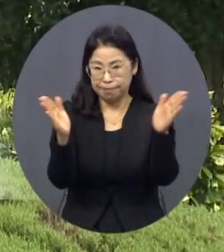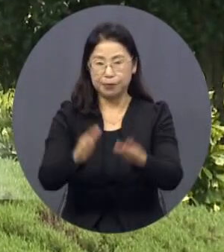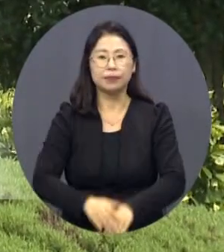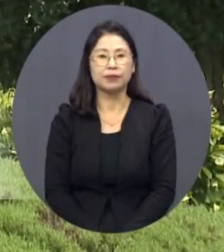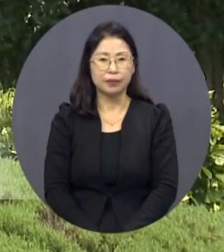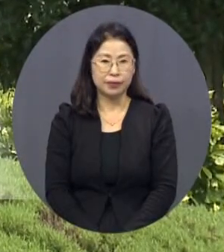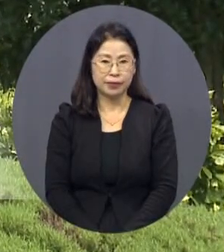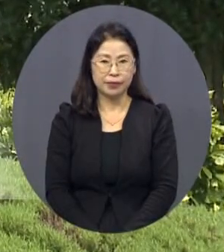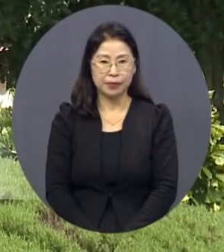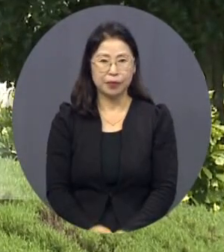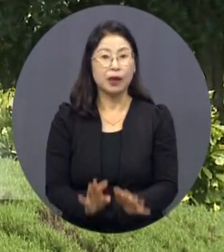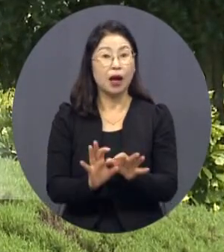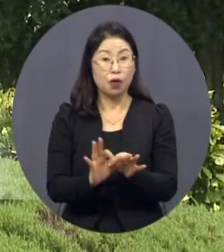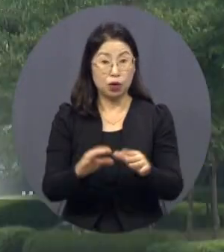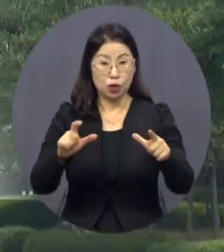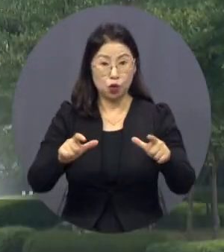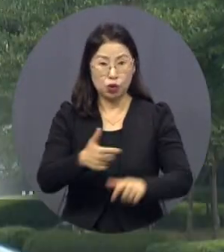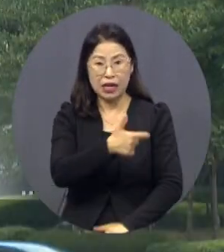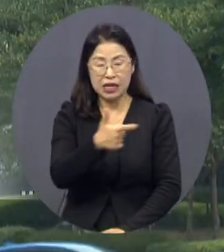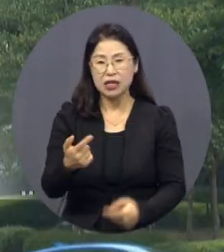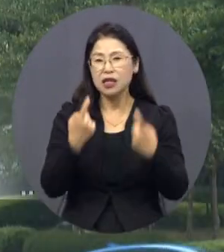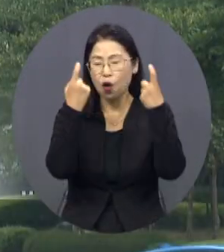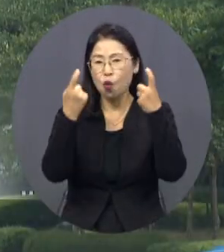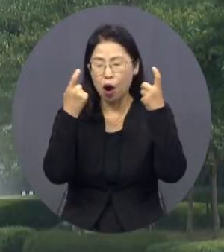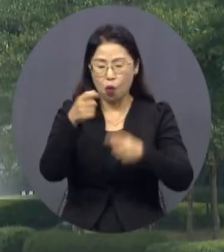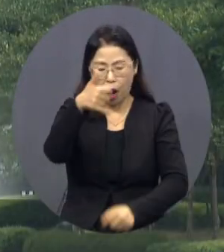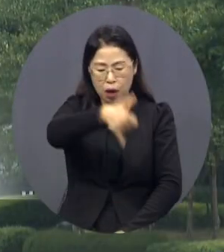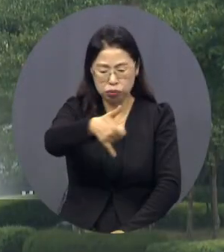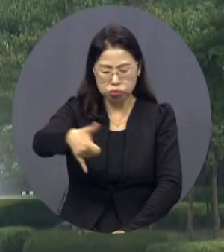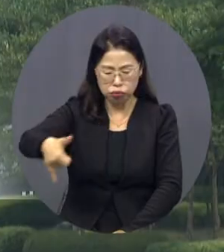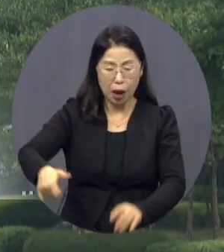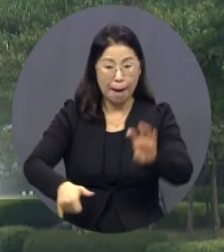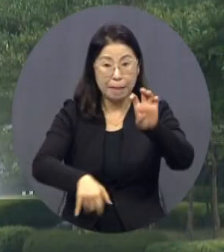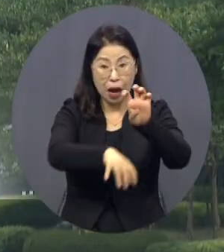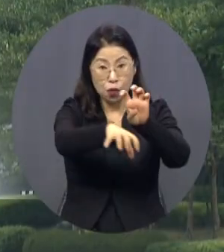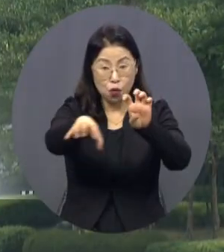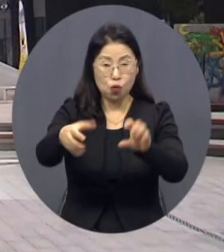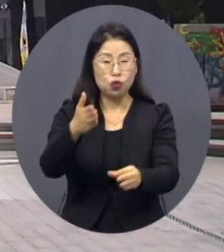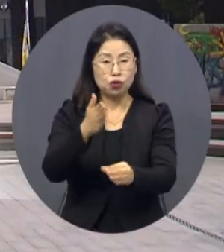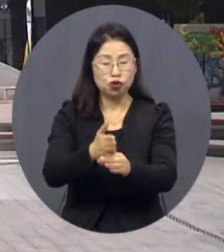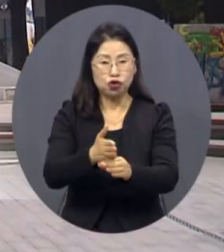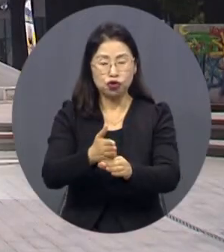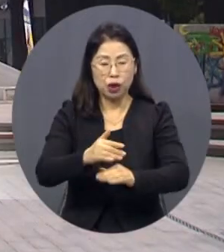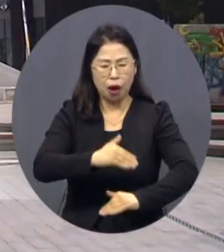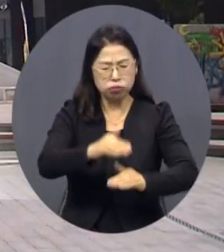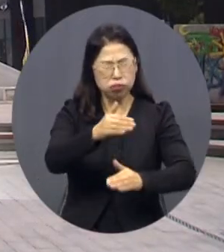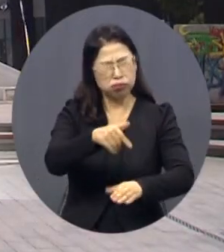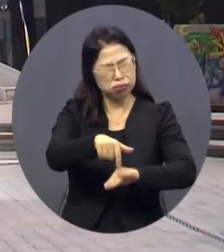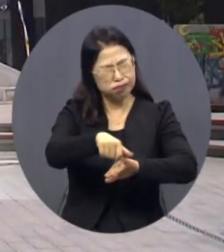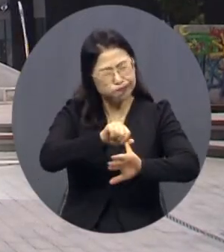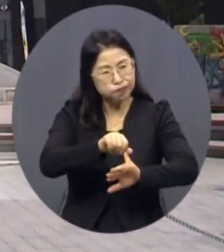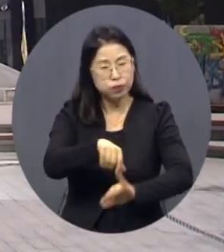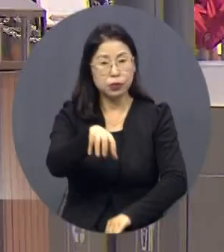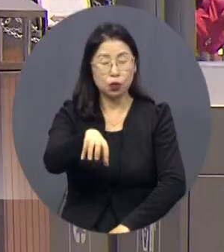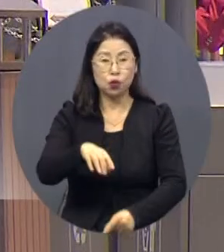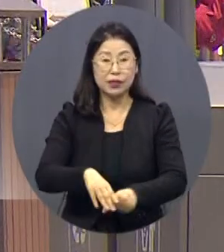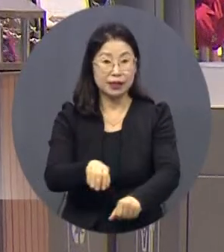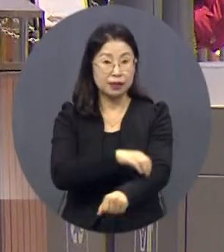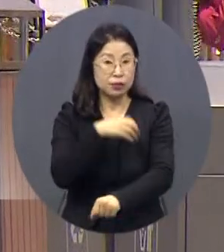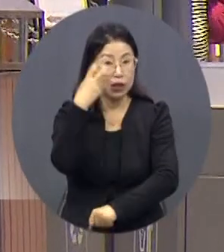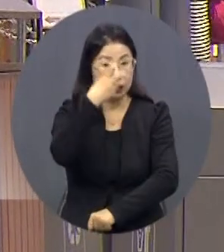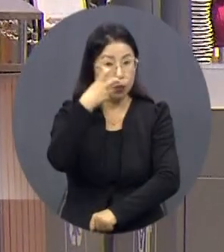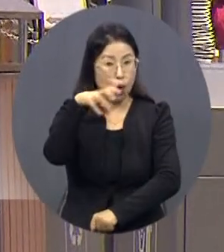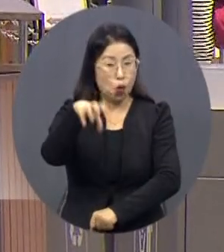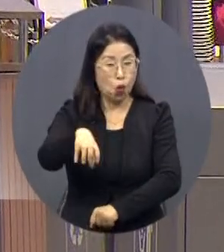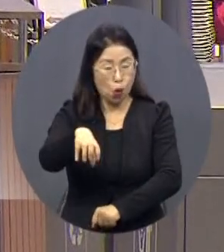밝혔습니다 이에 따라 돈의 대규모 관광개발 사업장 마흔 곳 가운데 사업 추진이 미흡한 곳은 특별 점검